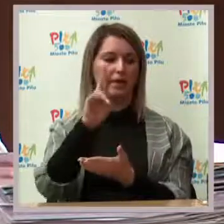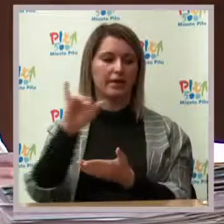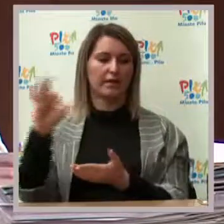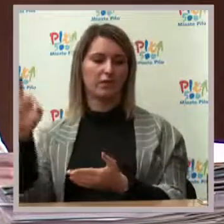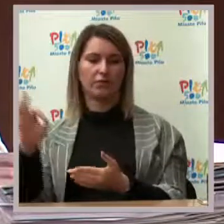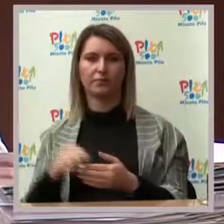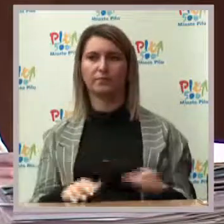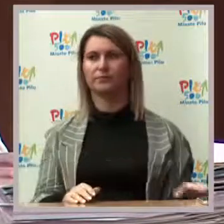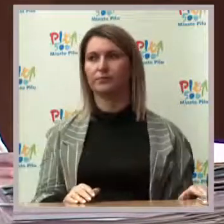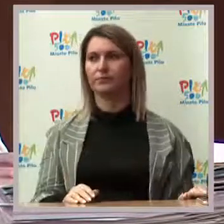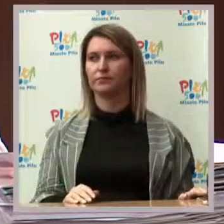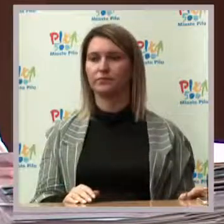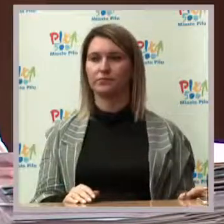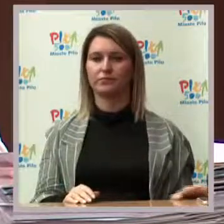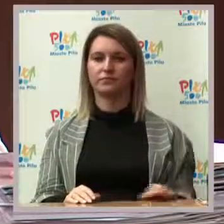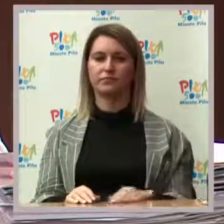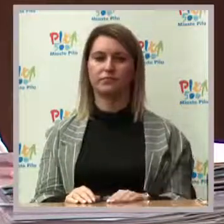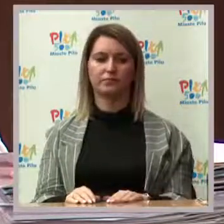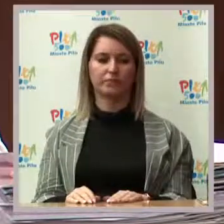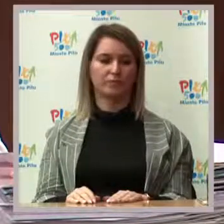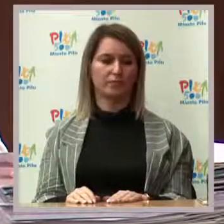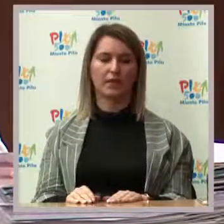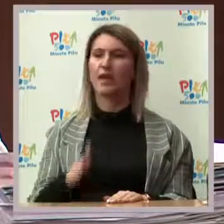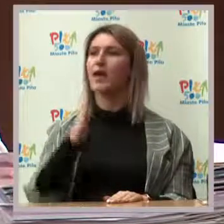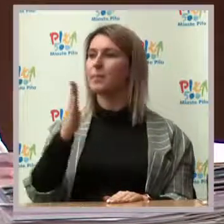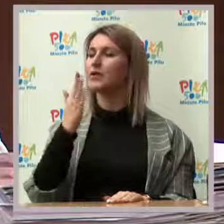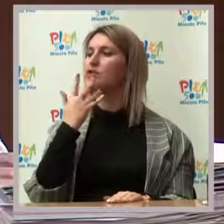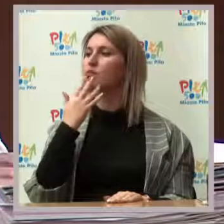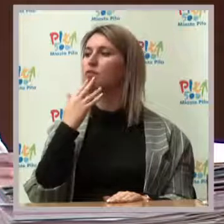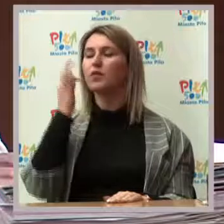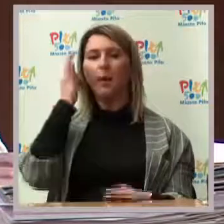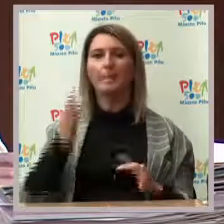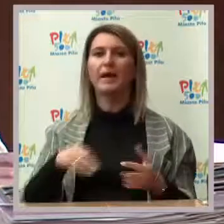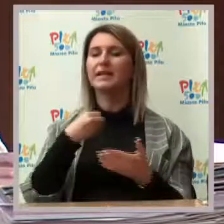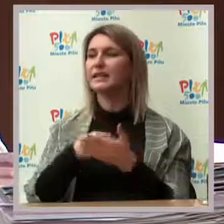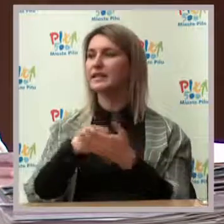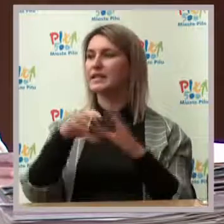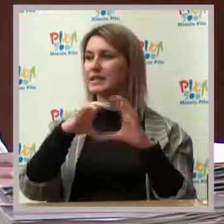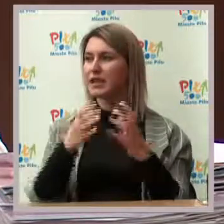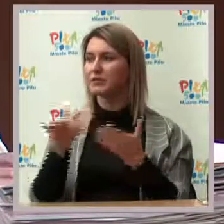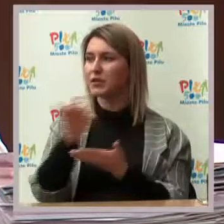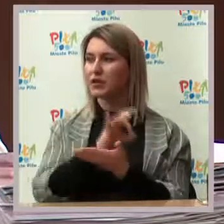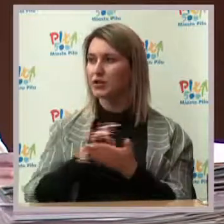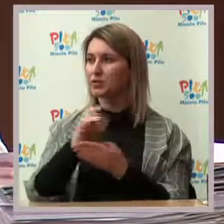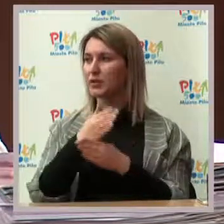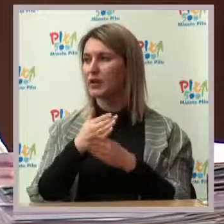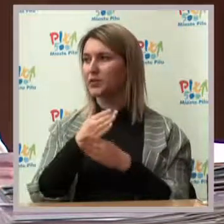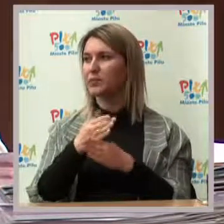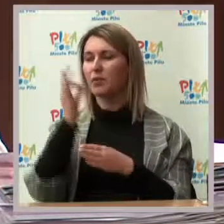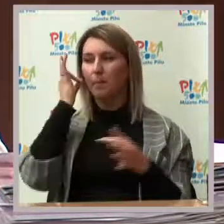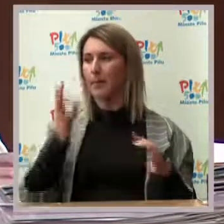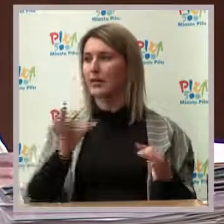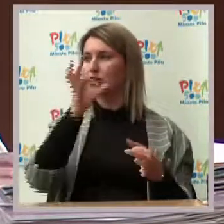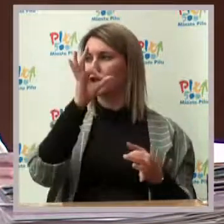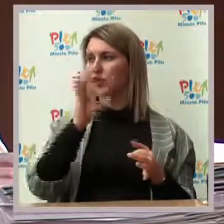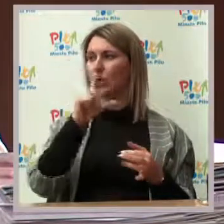nr 34. Projekt uchwały w imieniu prezydenta przedstawi skarbnik gminy Piła, pani Ewelina